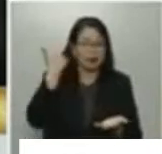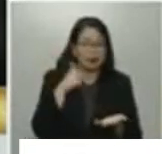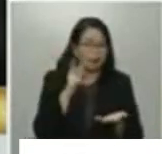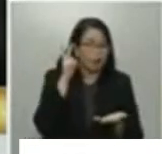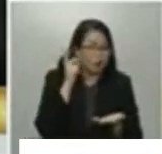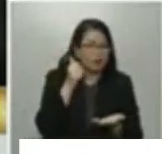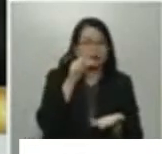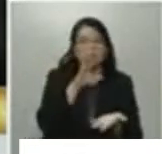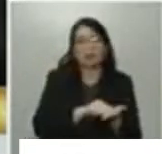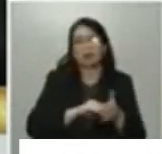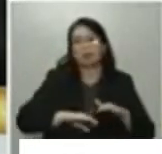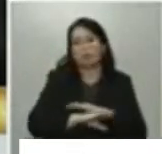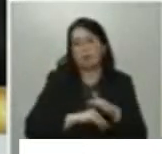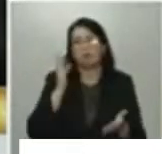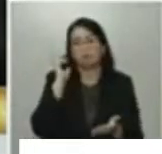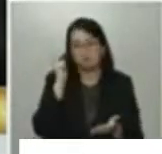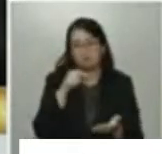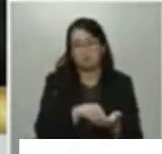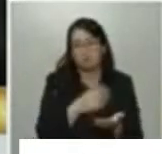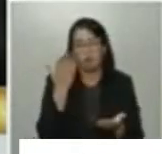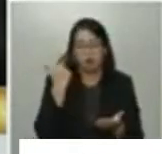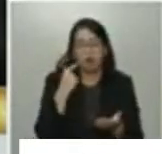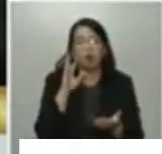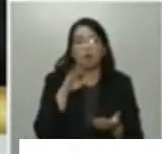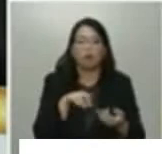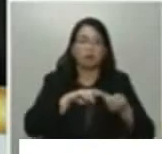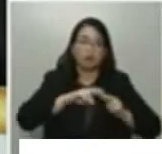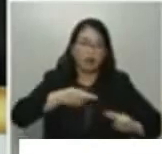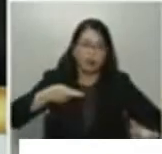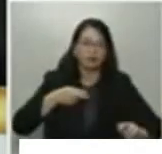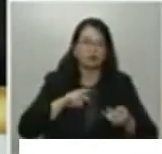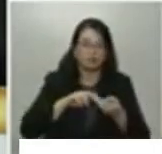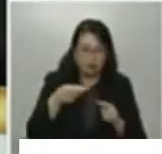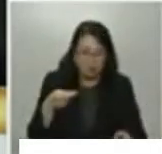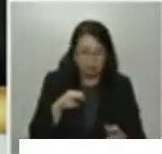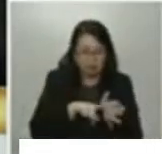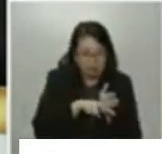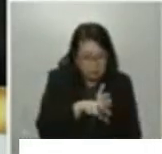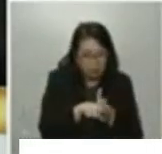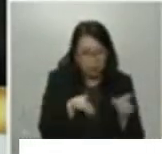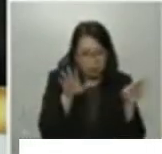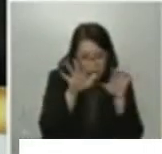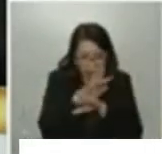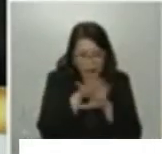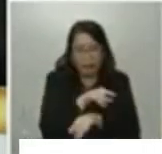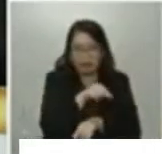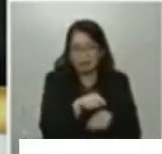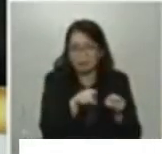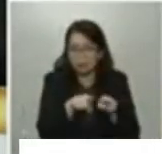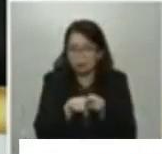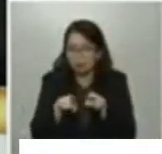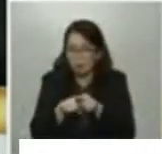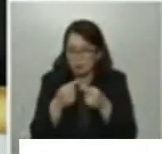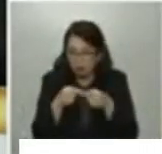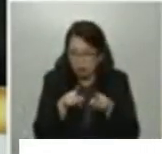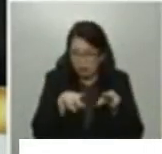ว่าเราจะสามารถนำข้อมูลต่างๆที่เราได้ศึกษาไว้แล้วไม่ว่าจะเป็นเรื่องของการ